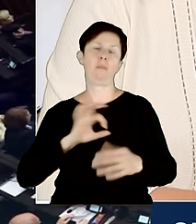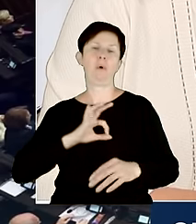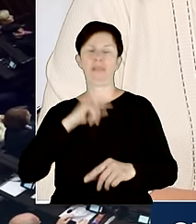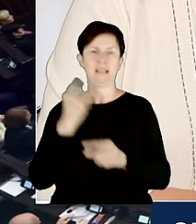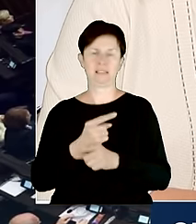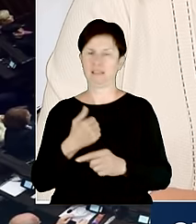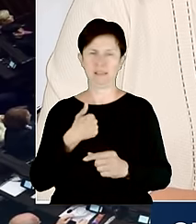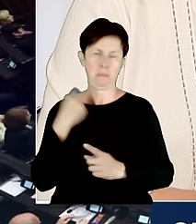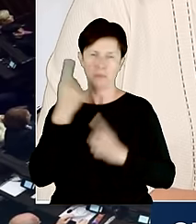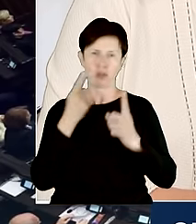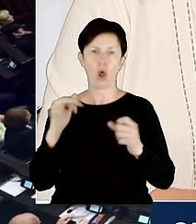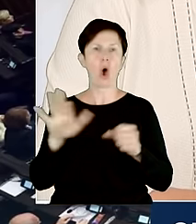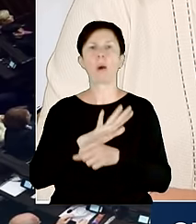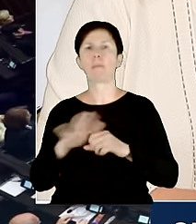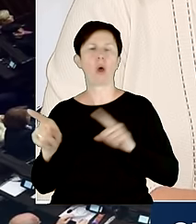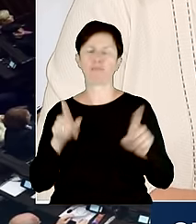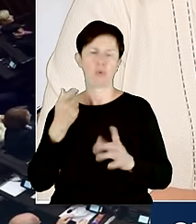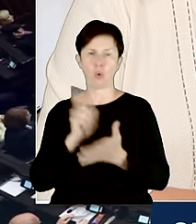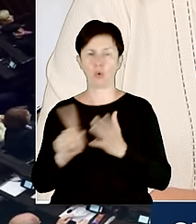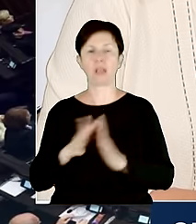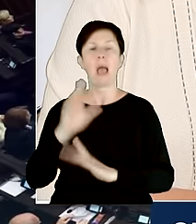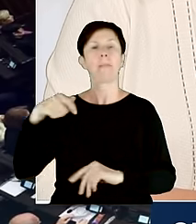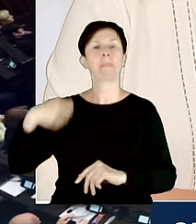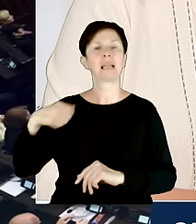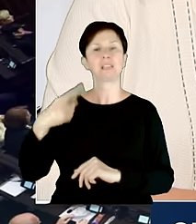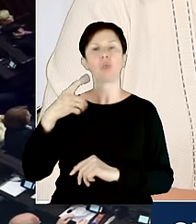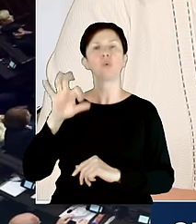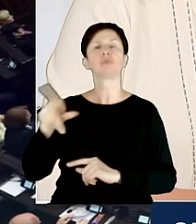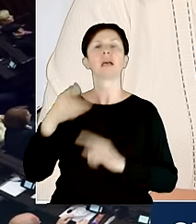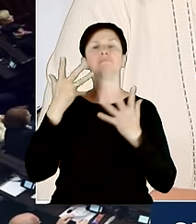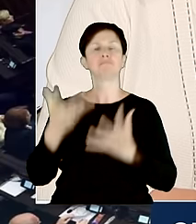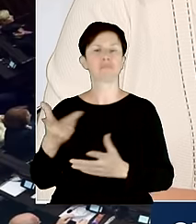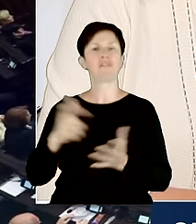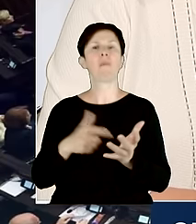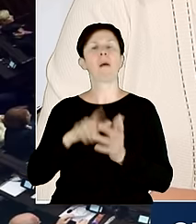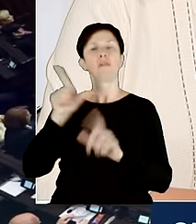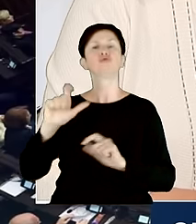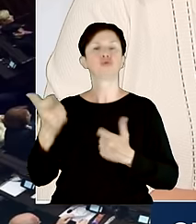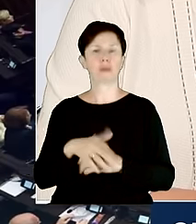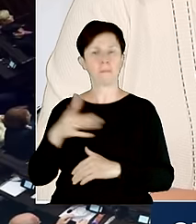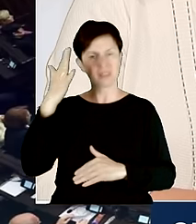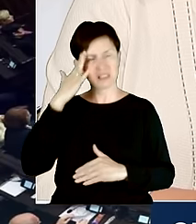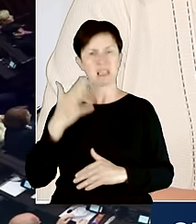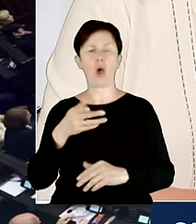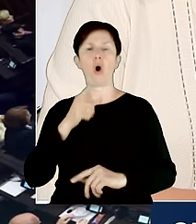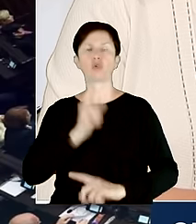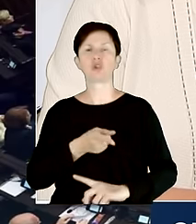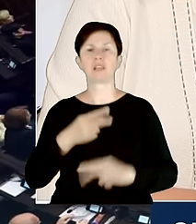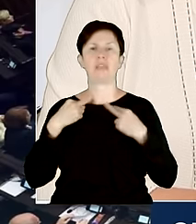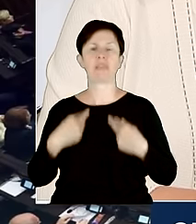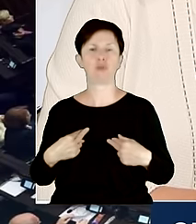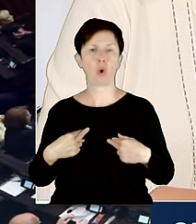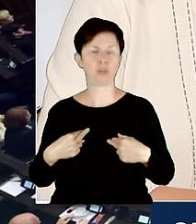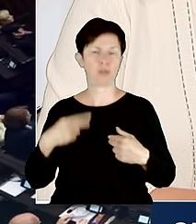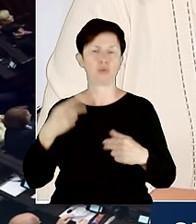kompromisu. A od prezydenta Andrzeja Dudy czego by pan senator oczekiwał? Pan senator zna orzeczenie Trybunału Konstytucyjnego i pan prezydent Andrzej